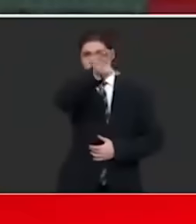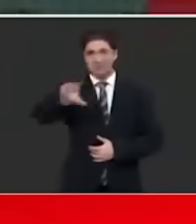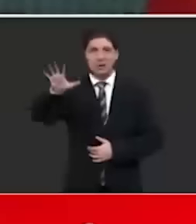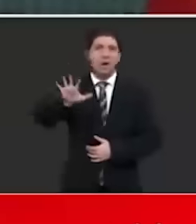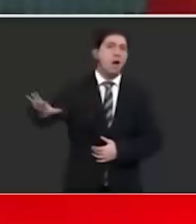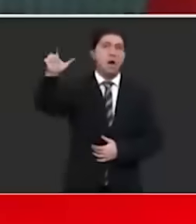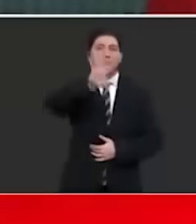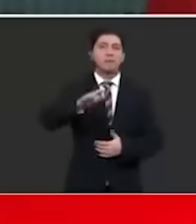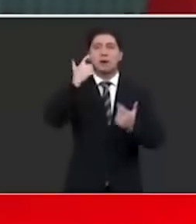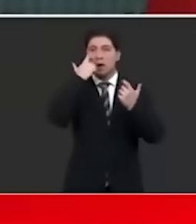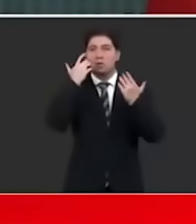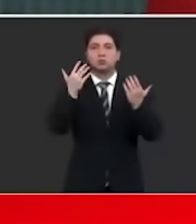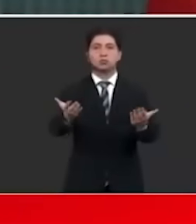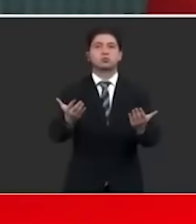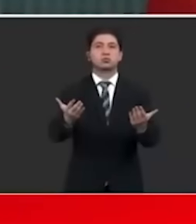hayırlı olmasını diliyorum.